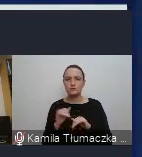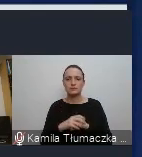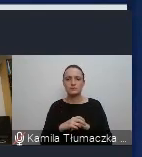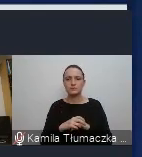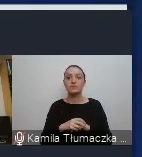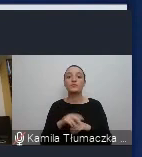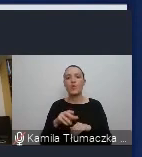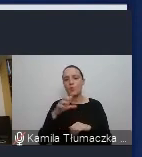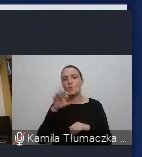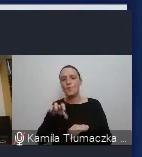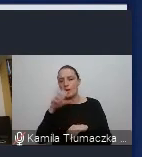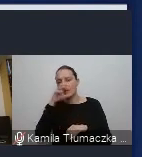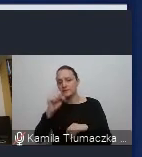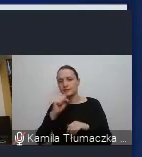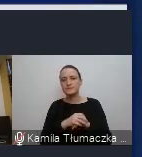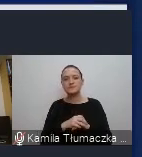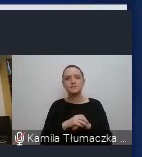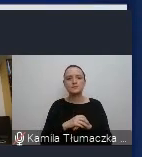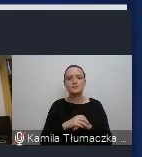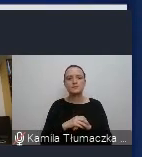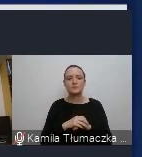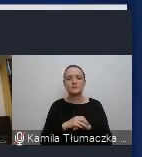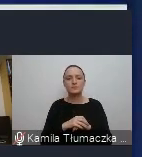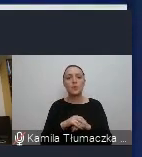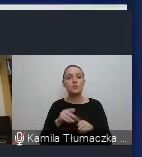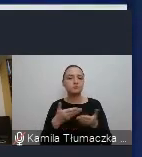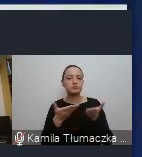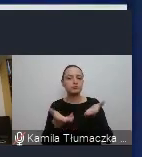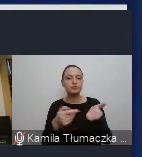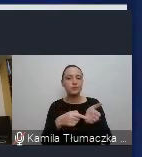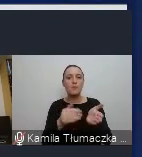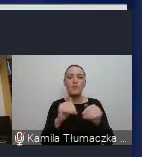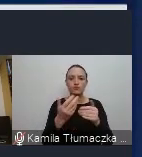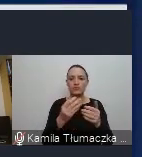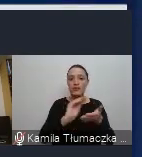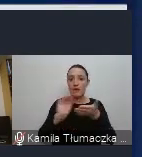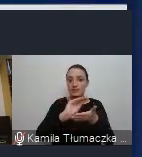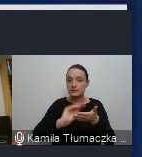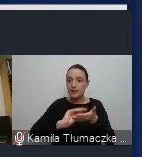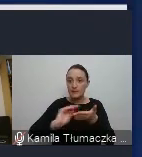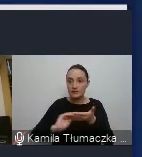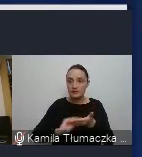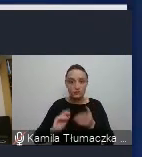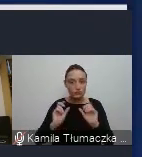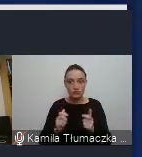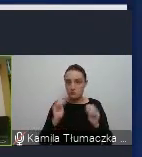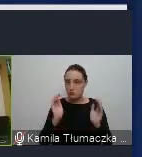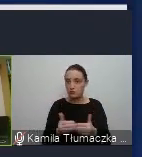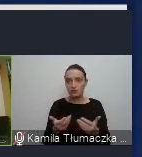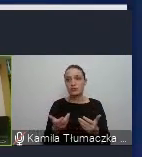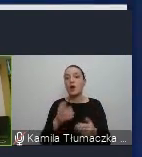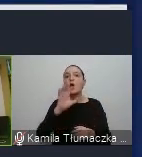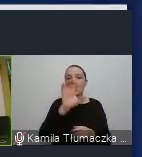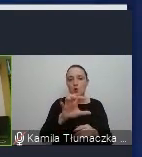O, liski, poszły liski. Proszę bardzo, można tutaj umieścić tekst, tak? Jest to do